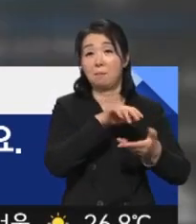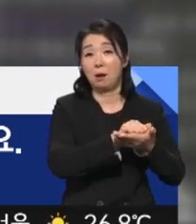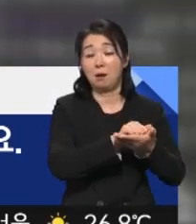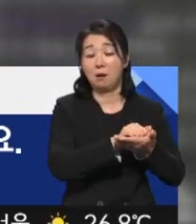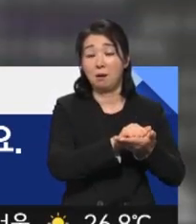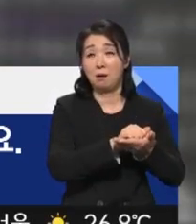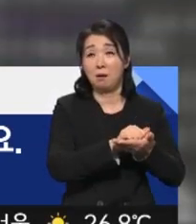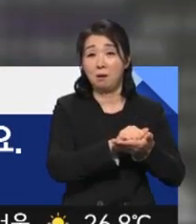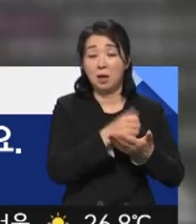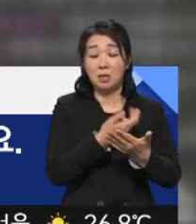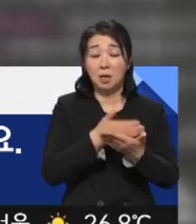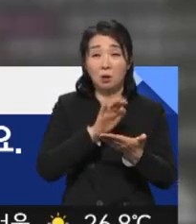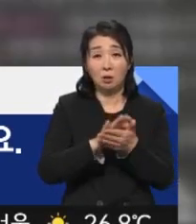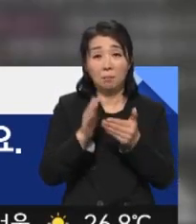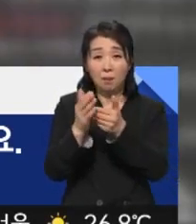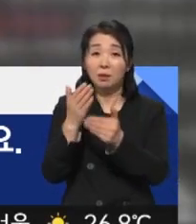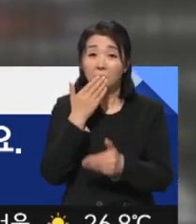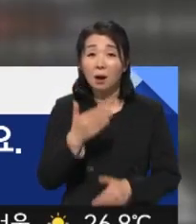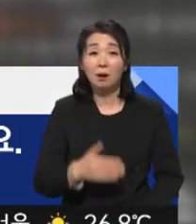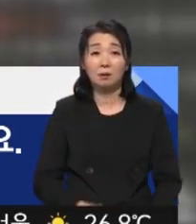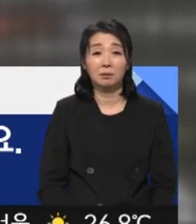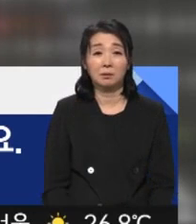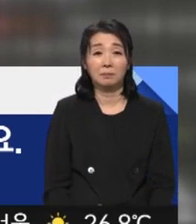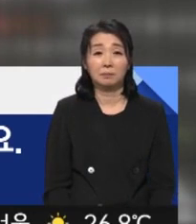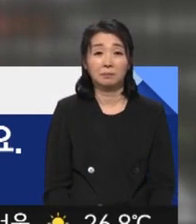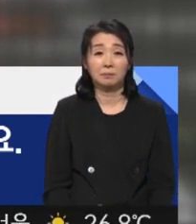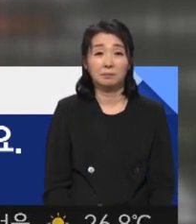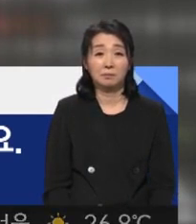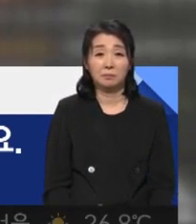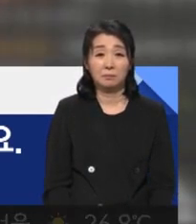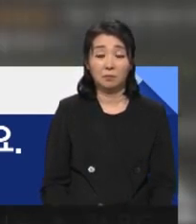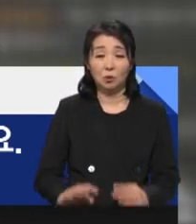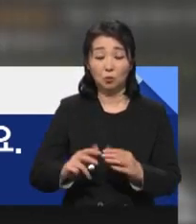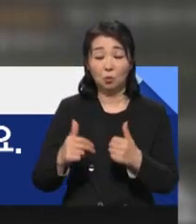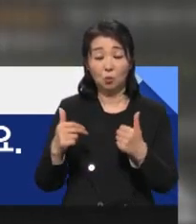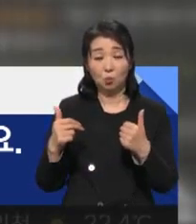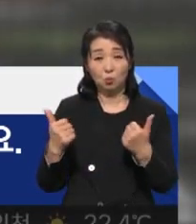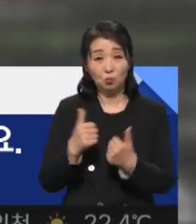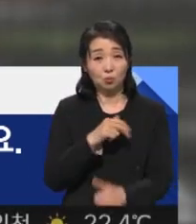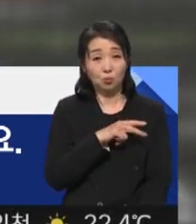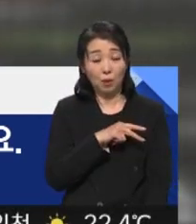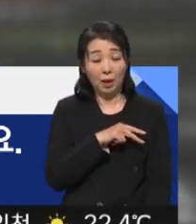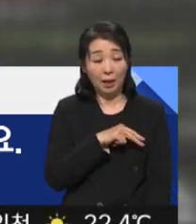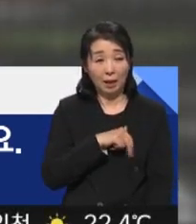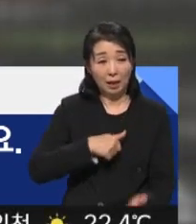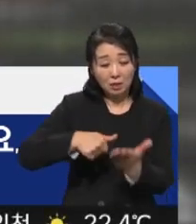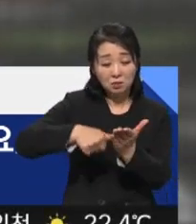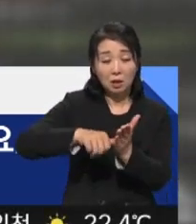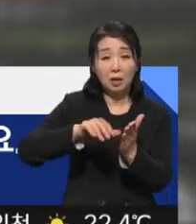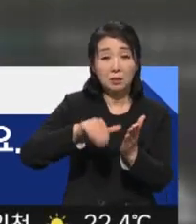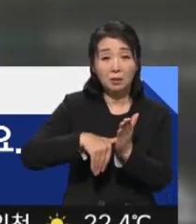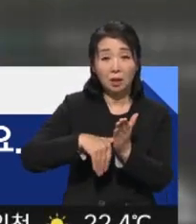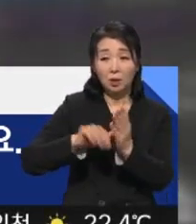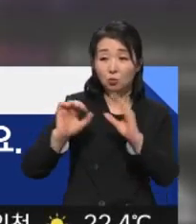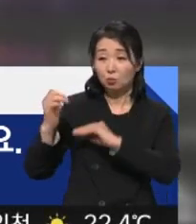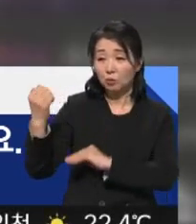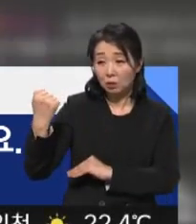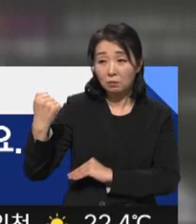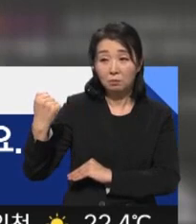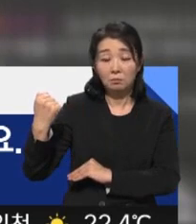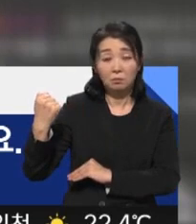개헌안을 발의할 수 있잖아요. 그리고 국회에서 의결을 할 때도 우리 당 의원들에게도